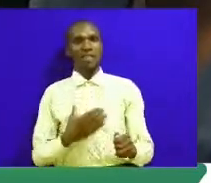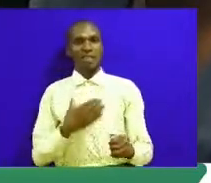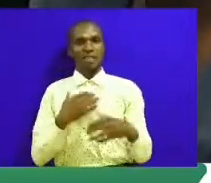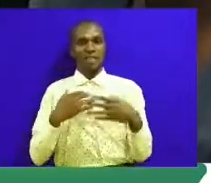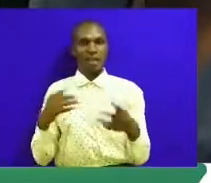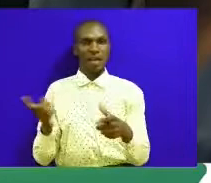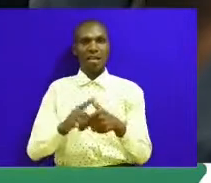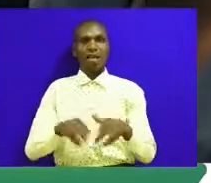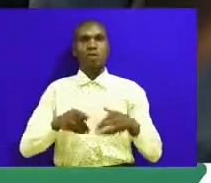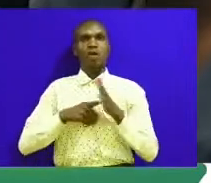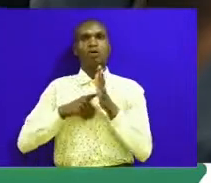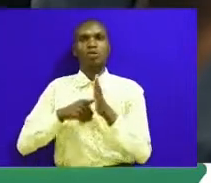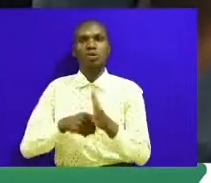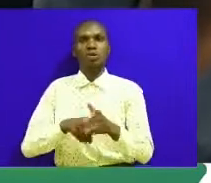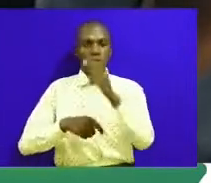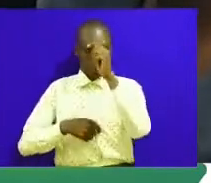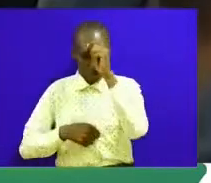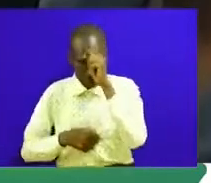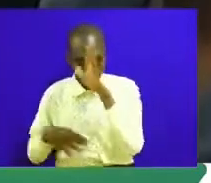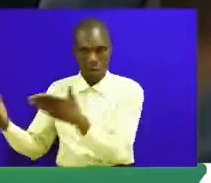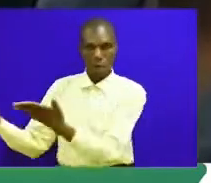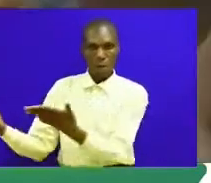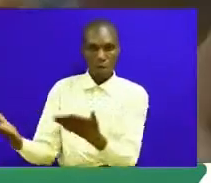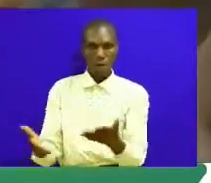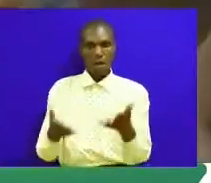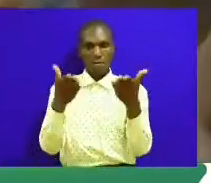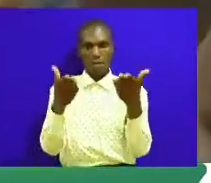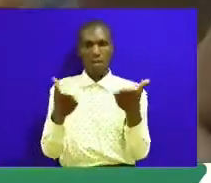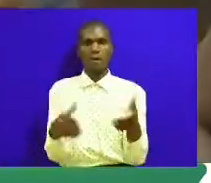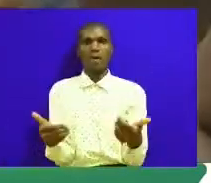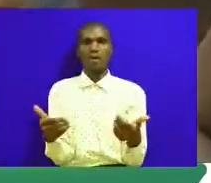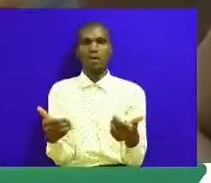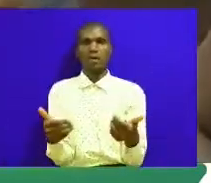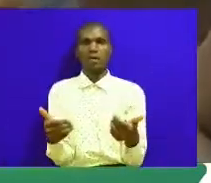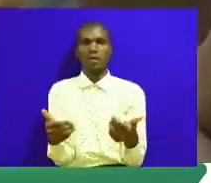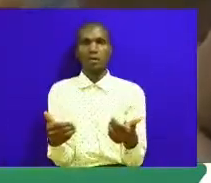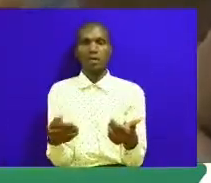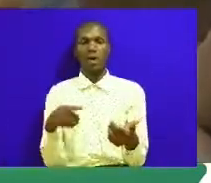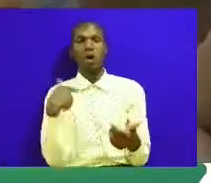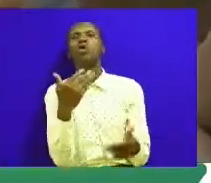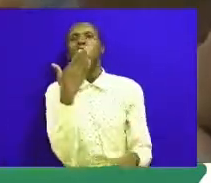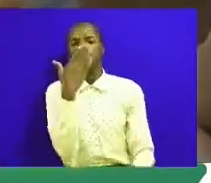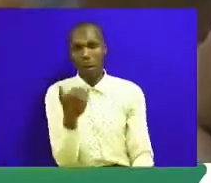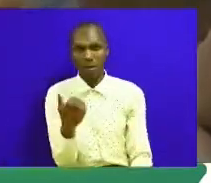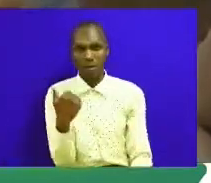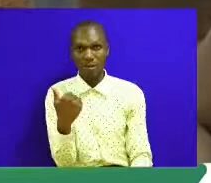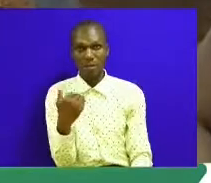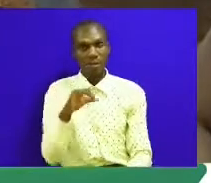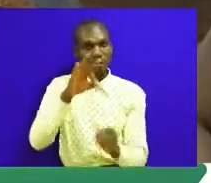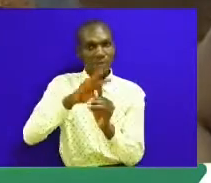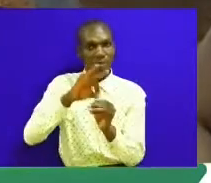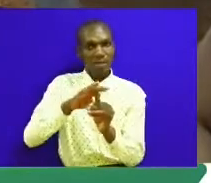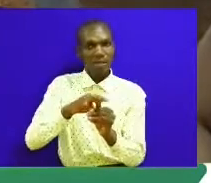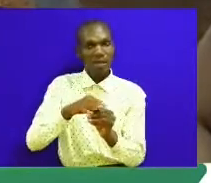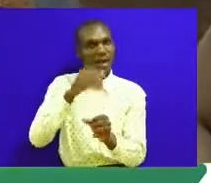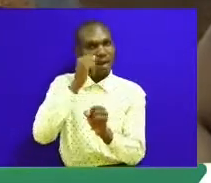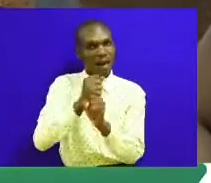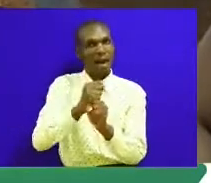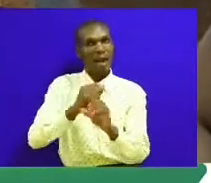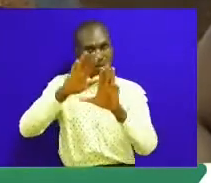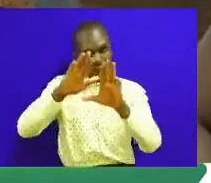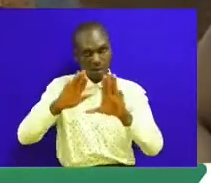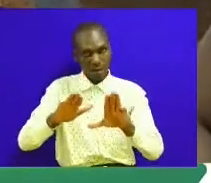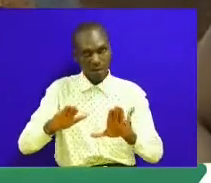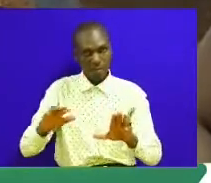tomwa maskani tomo karabise na idiami iya ndo twale kota kokania ngachikure chibe chiyogo toereru